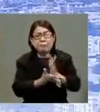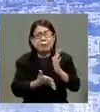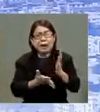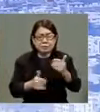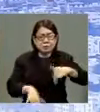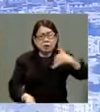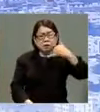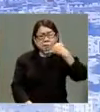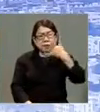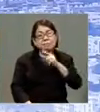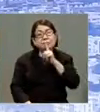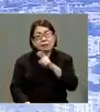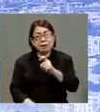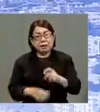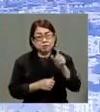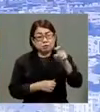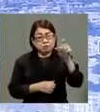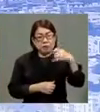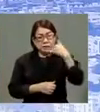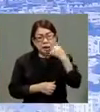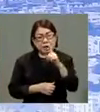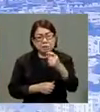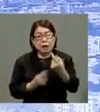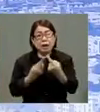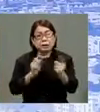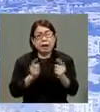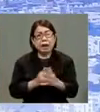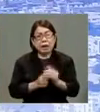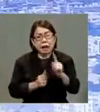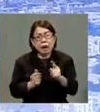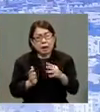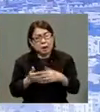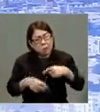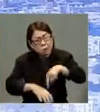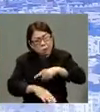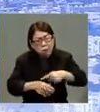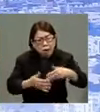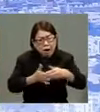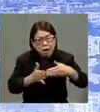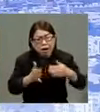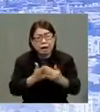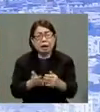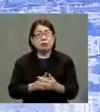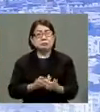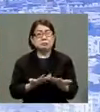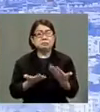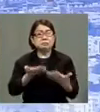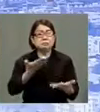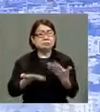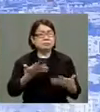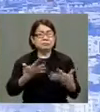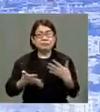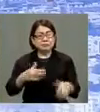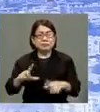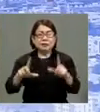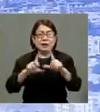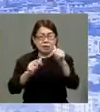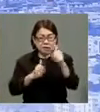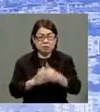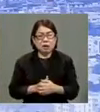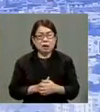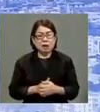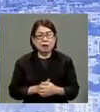ปได้แต่การใช้ตรงนั้นเนี่ยแหมมันก็เป็นเค้าเรียกอะไรเป็นระบบเก่าเพราะฉะนั้น LINE ก็ใช้ได้ฮะบางทีตรงนี้